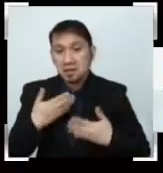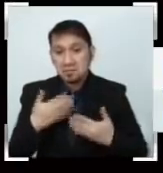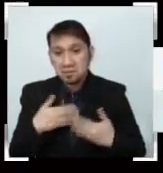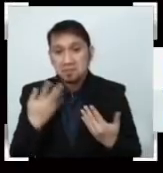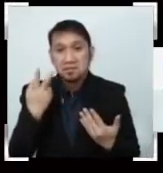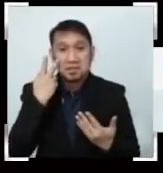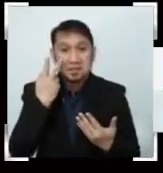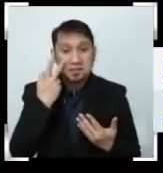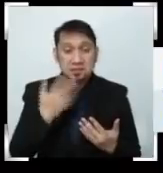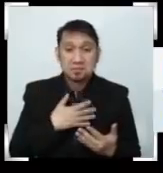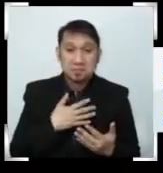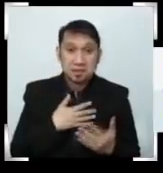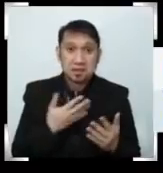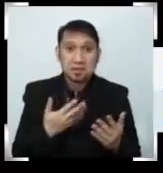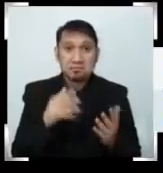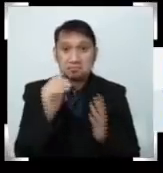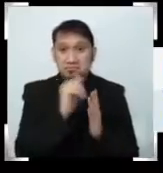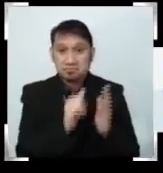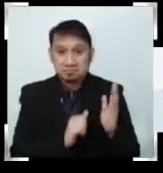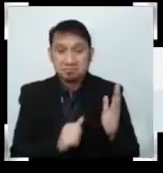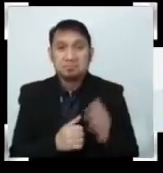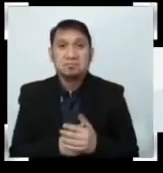mga ganong klaseng art.